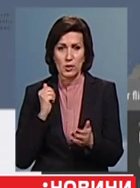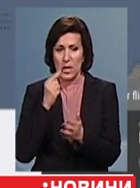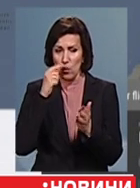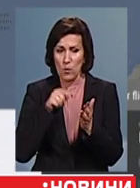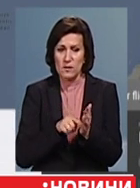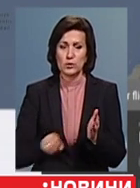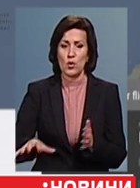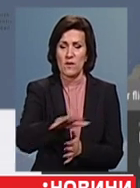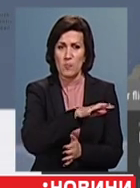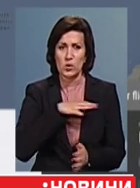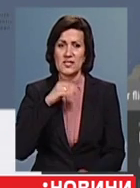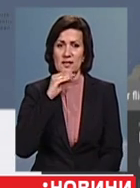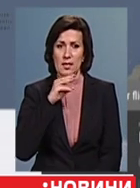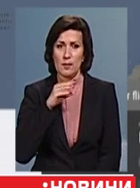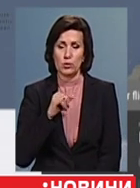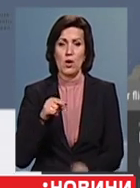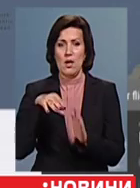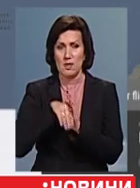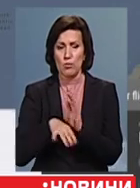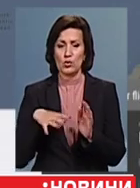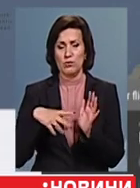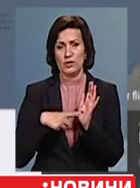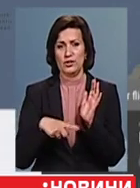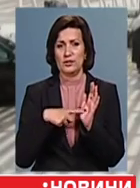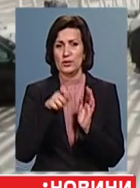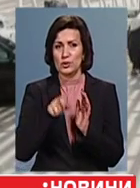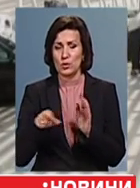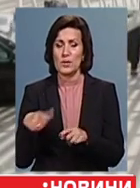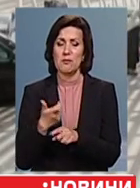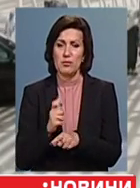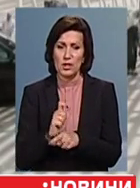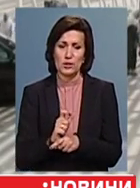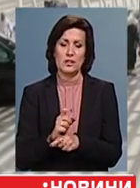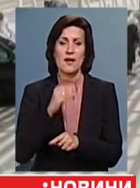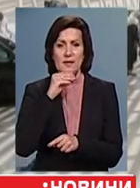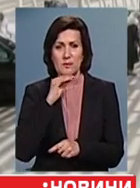у повітряний простір Єгипту. На борту було 66 людей. Більшість із них –